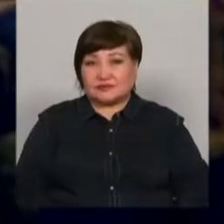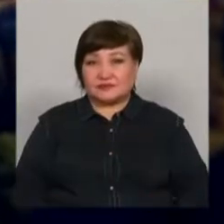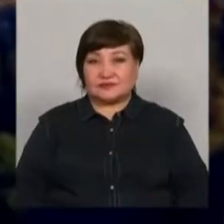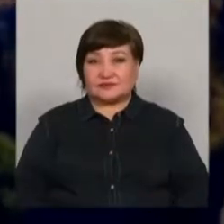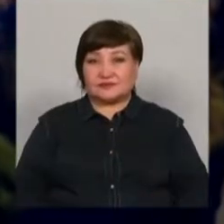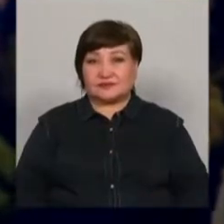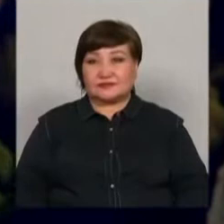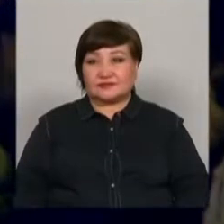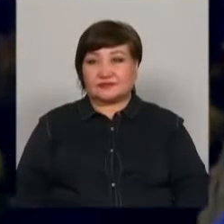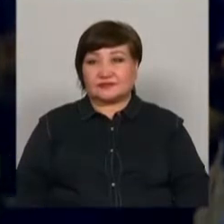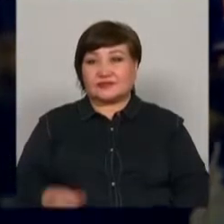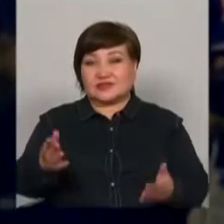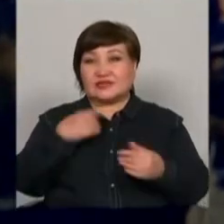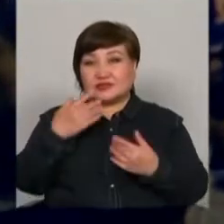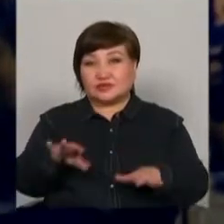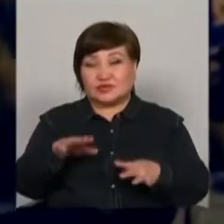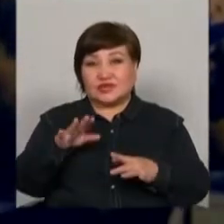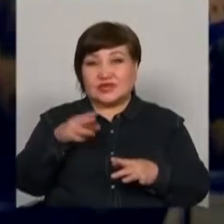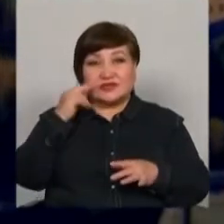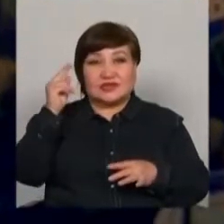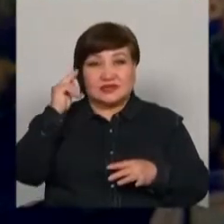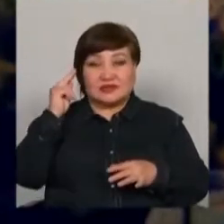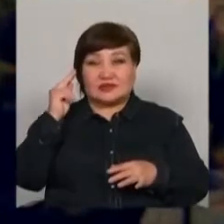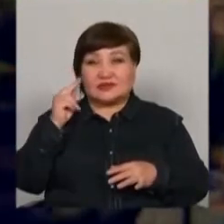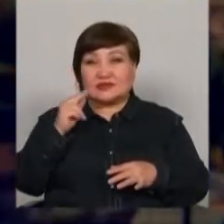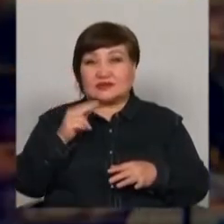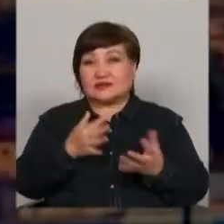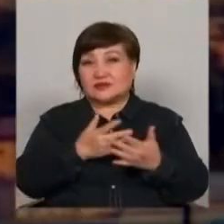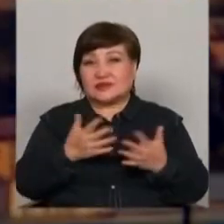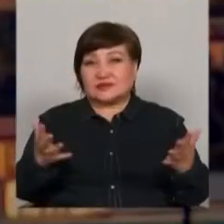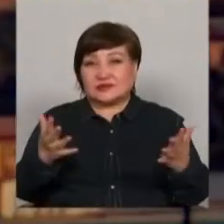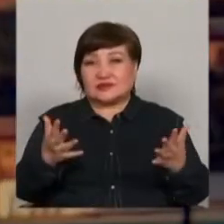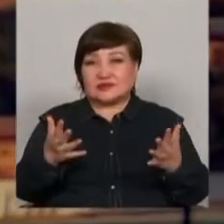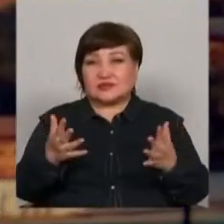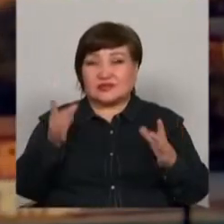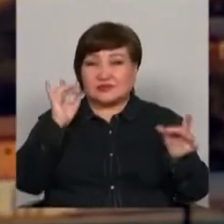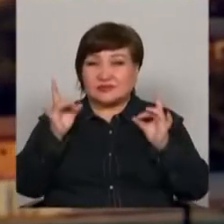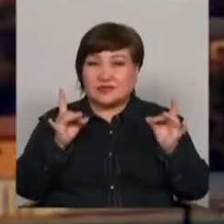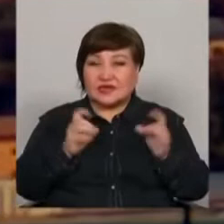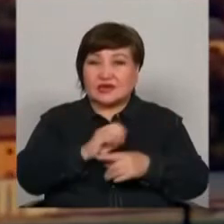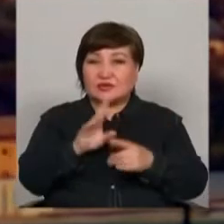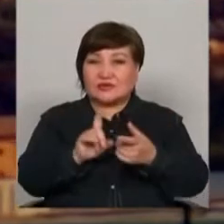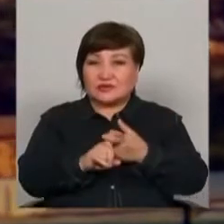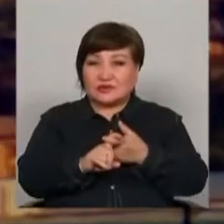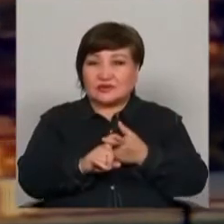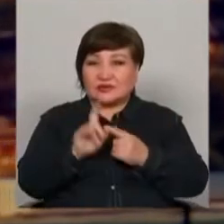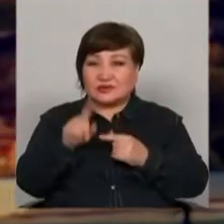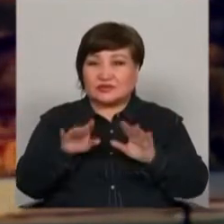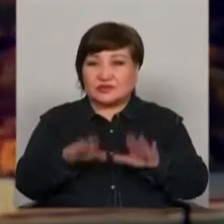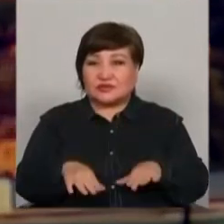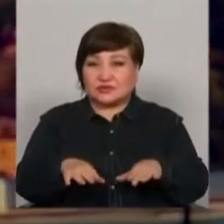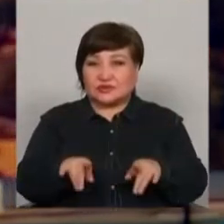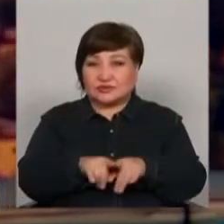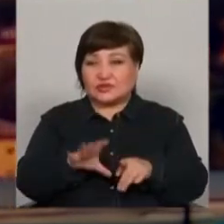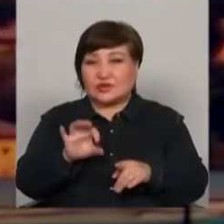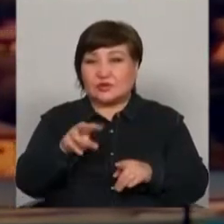енді Қытайда да біраз дүмпулер болды осы соңғы кезде коронавирусқа қатысты деп. Ол жерде де стелс омикрон ба